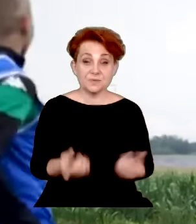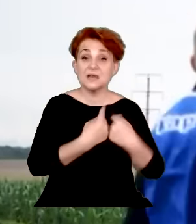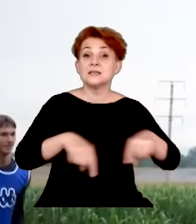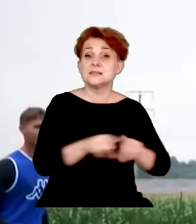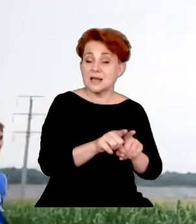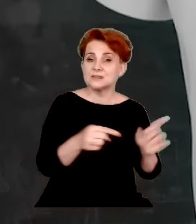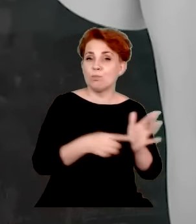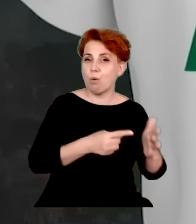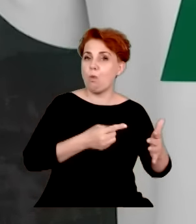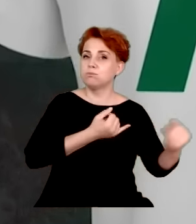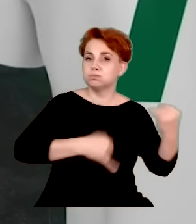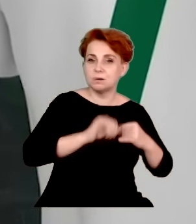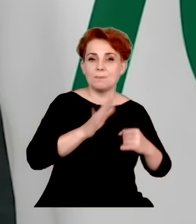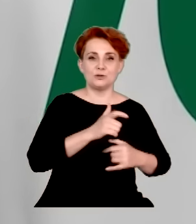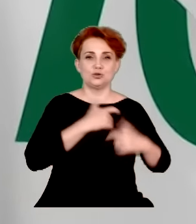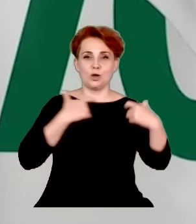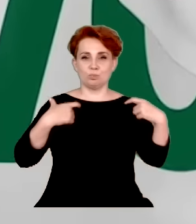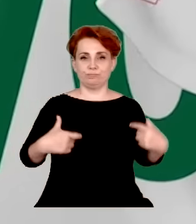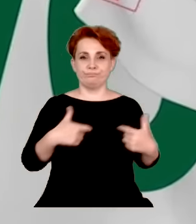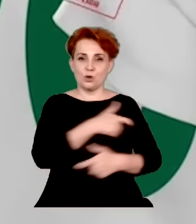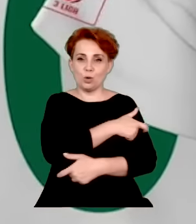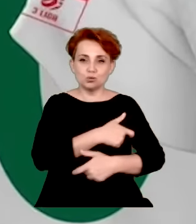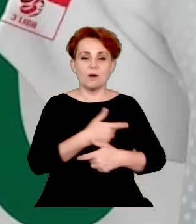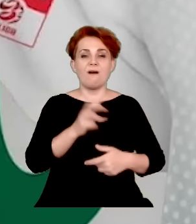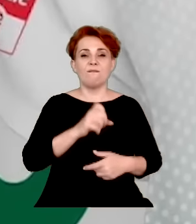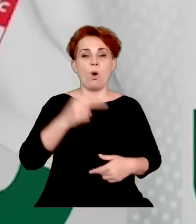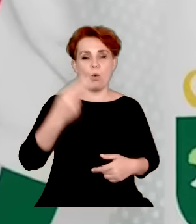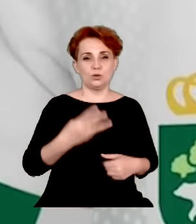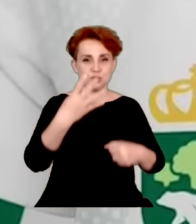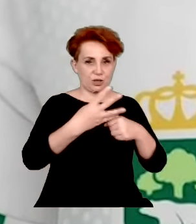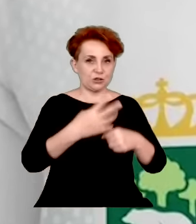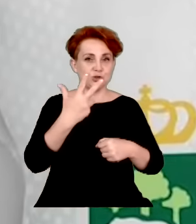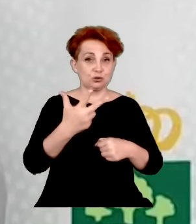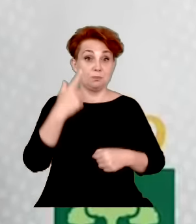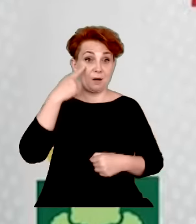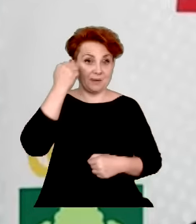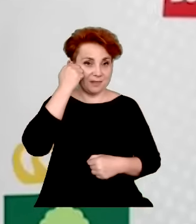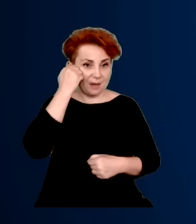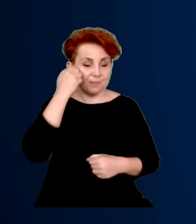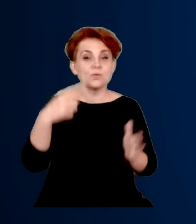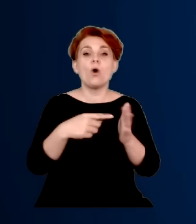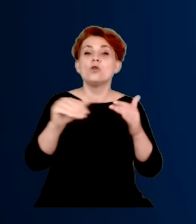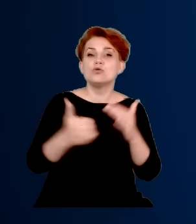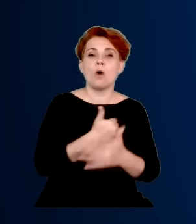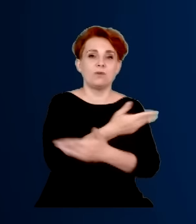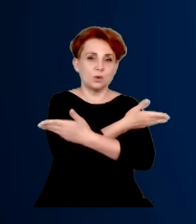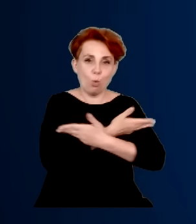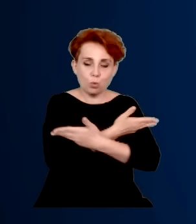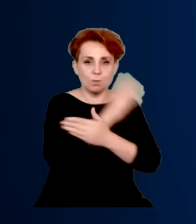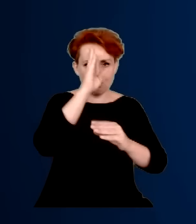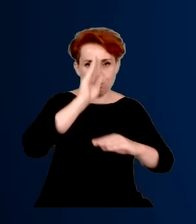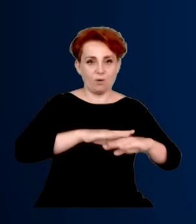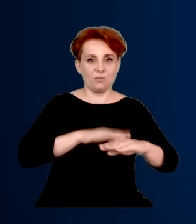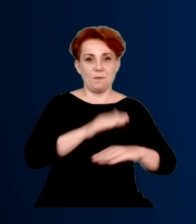Chełmianka wystąpi w koszulkach, na których pojawi się napis Wołyń 43, pamiętamy. O nowych trykotach poinformował dziś sam burmistrz miasta